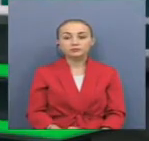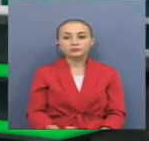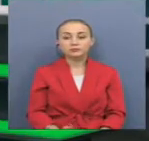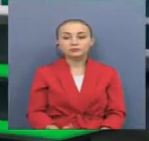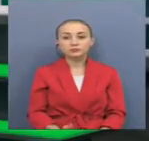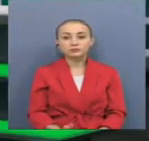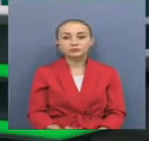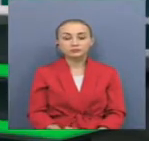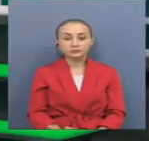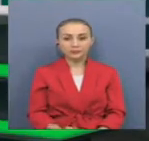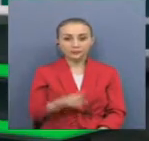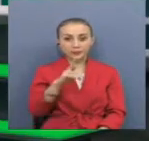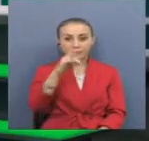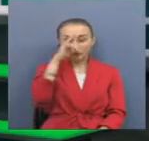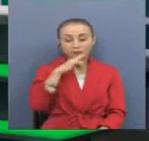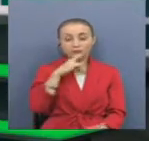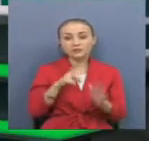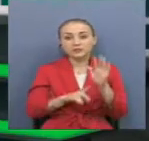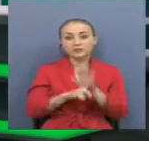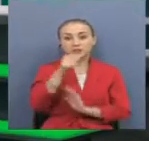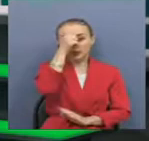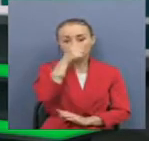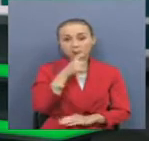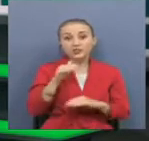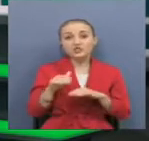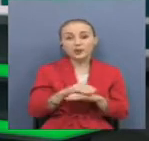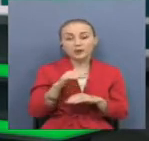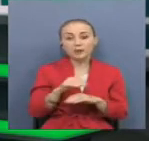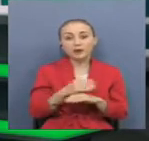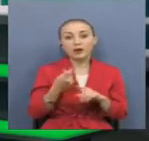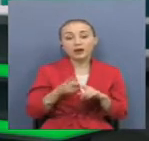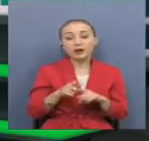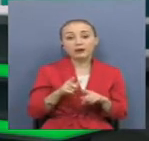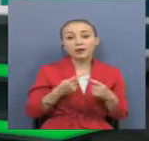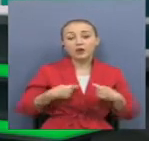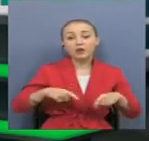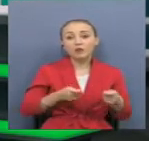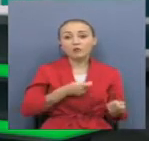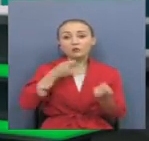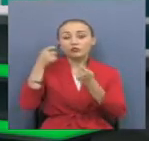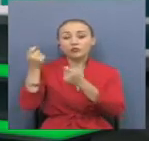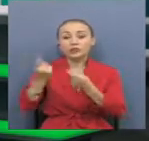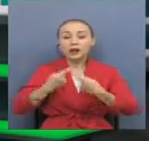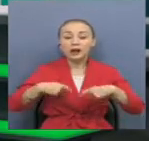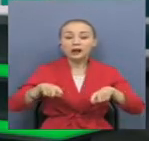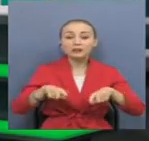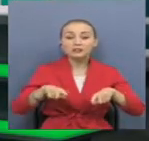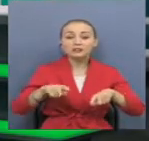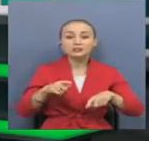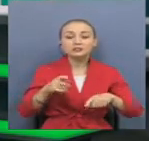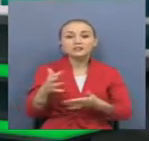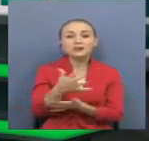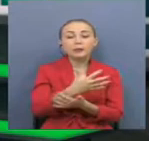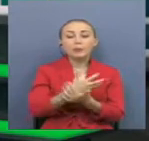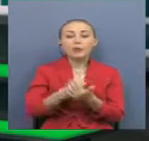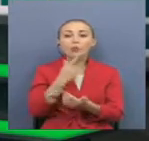Еліміз бойынша мейірімділік айы басталды. Айлық аясында облыстық қан орталығының арнайы тобы қаладағы бірқатар кәсіпорындарды